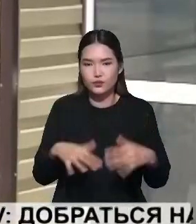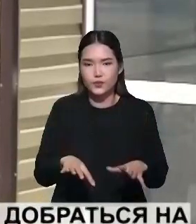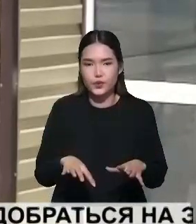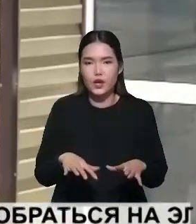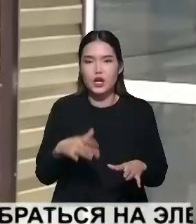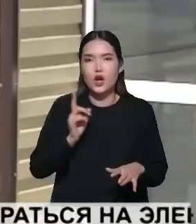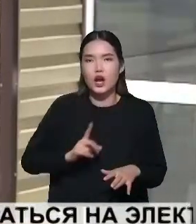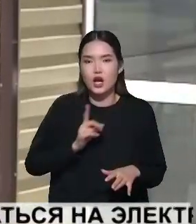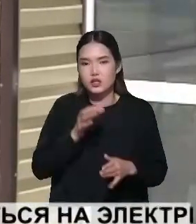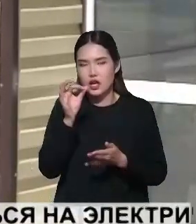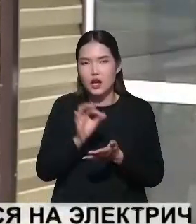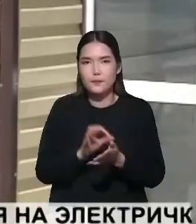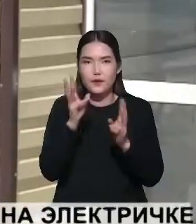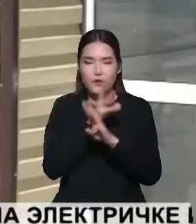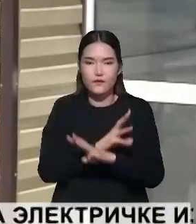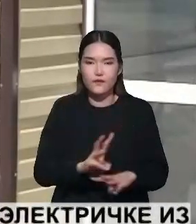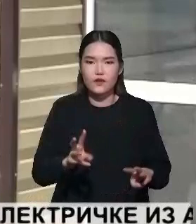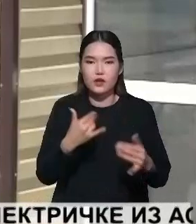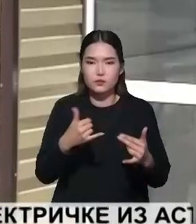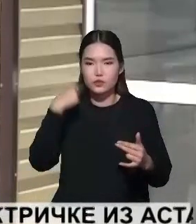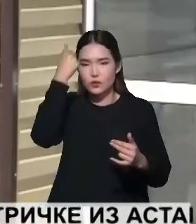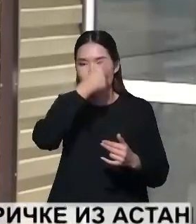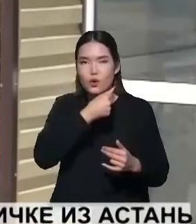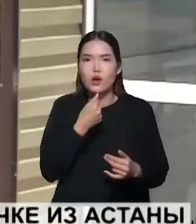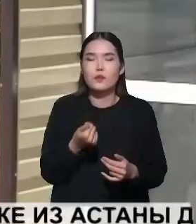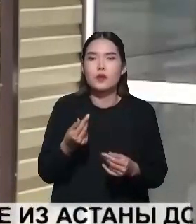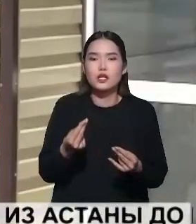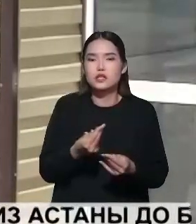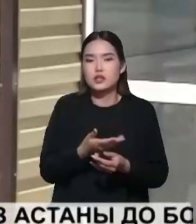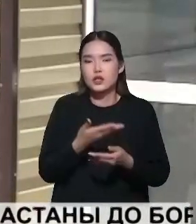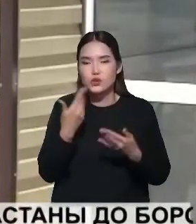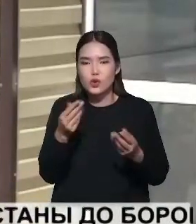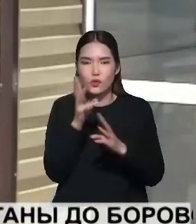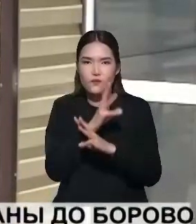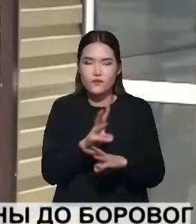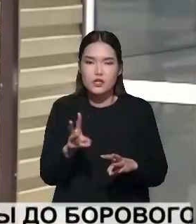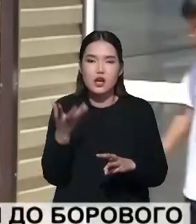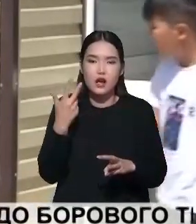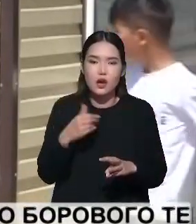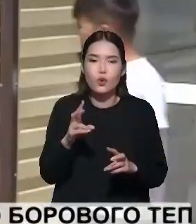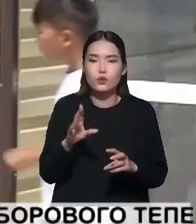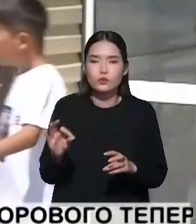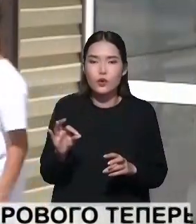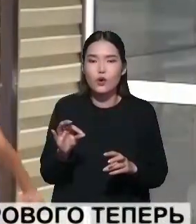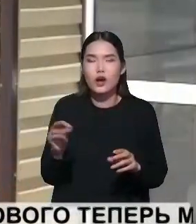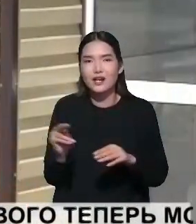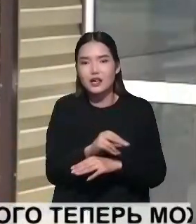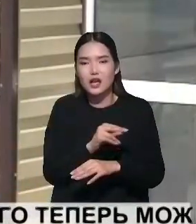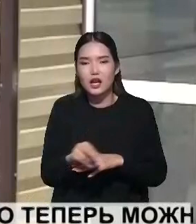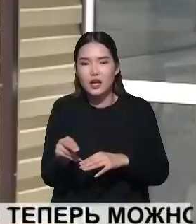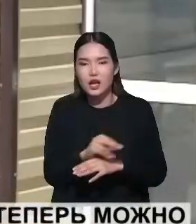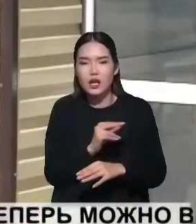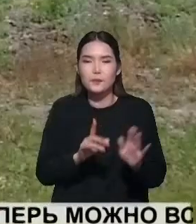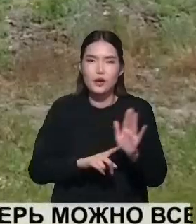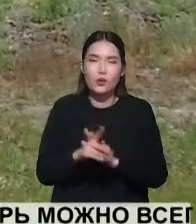Ожидаем финансирования. Если в текущем году нас поддержат, выделят финансирование, то к реконструкции мы приступим в